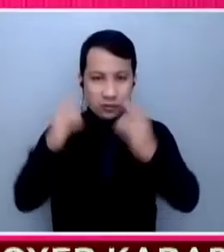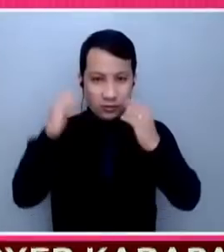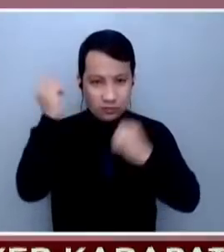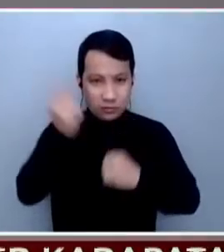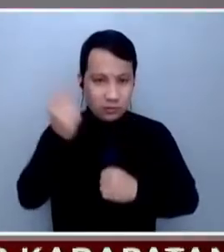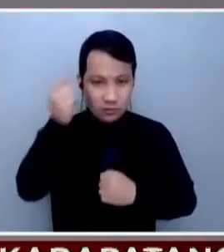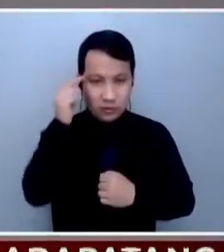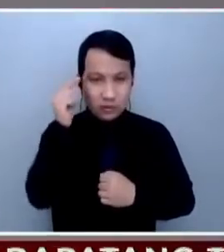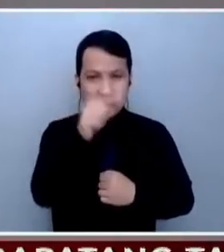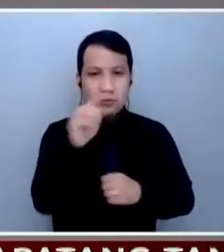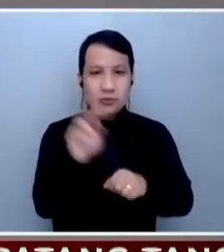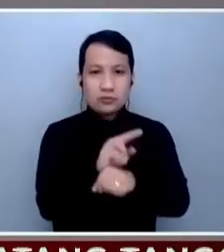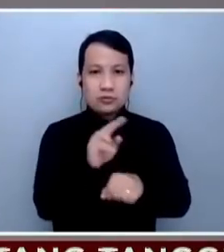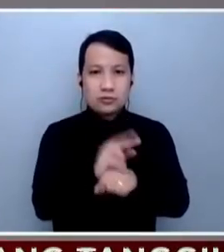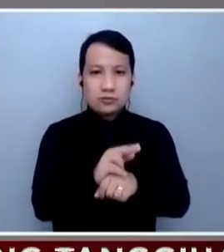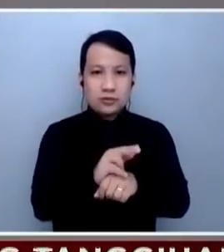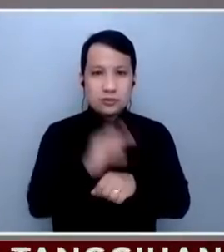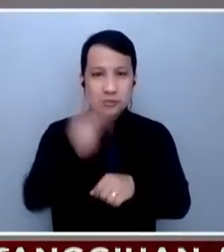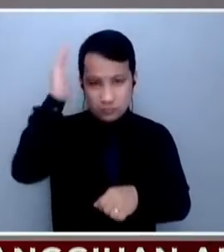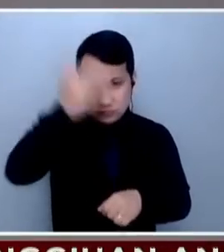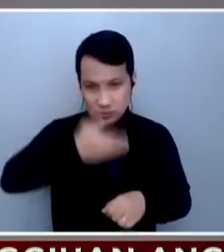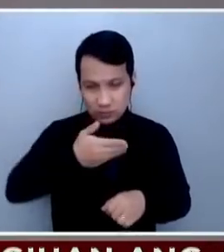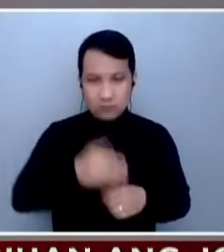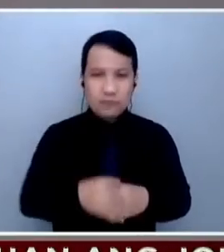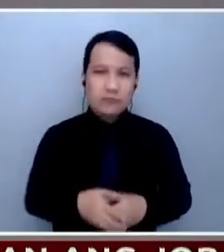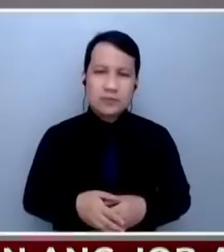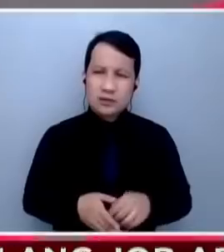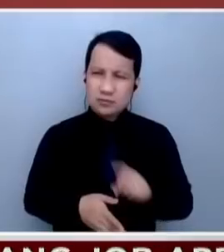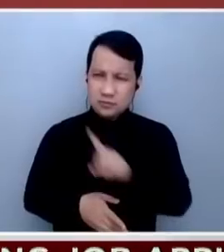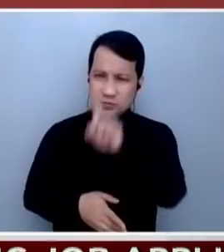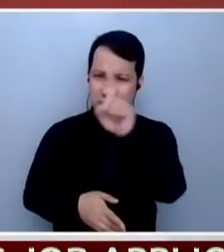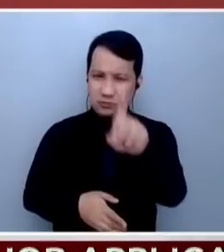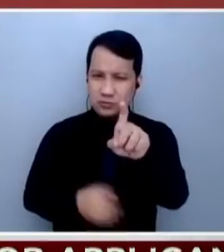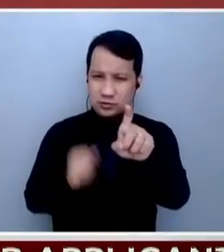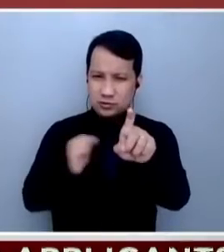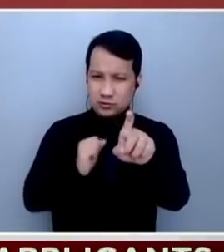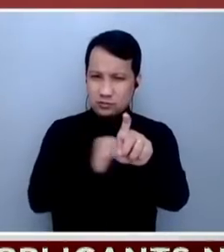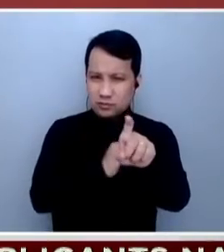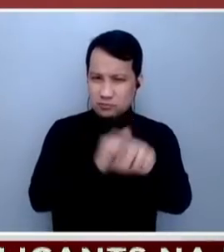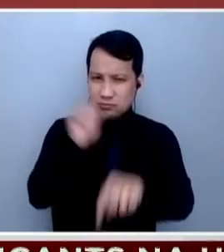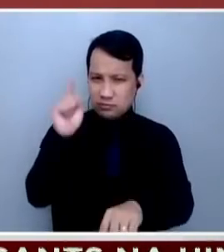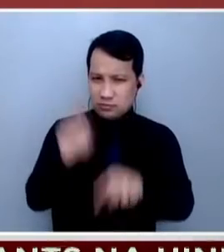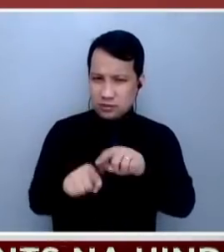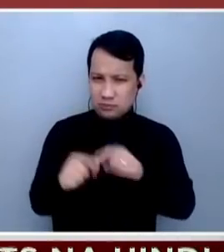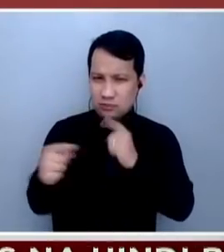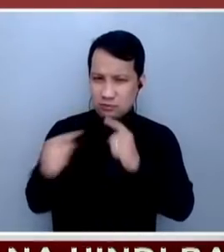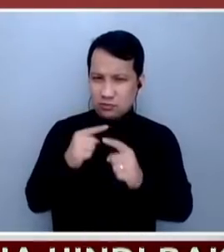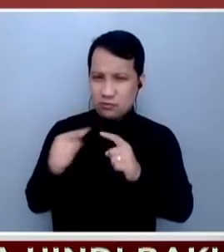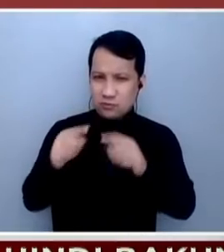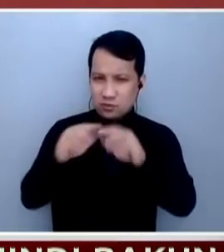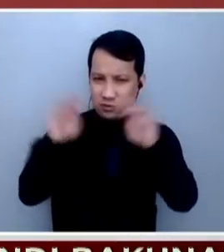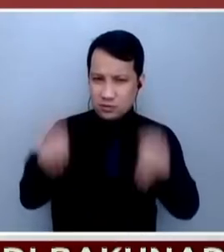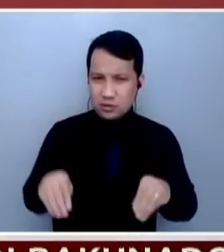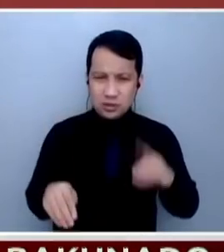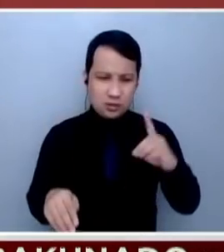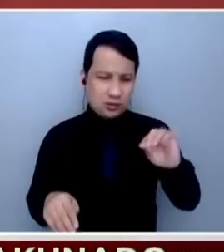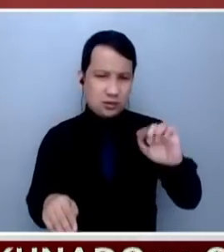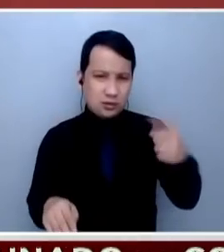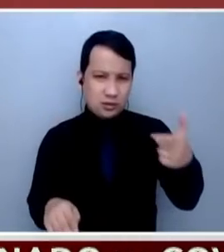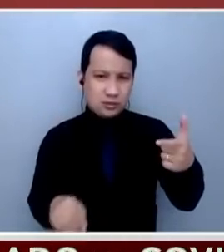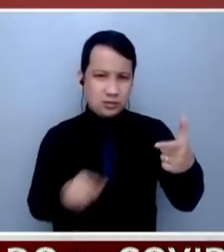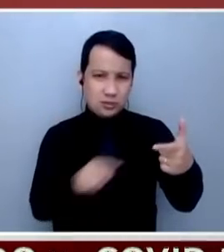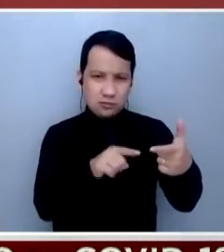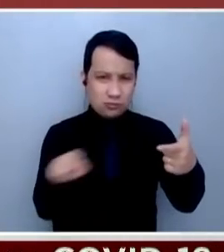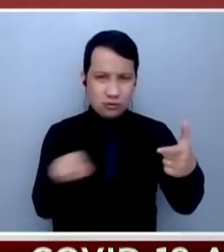tungkol sa paggamit ng face shield. Tanong ng senador, hindi ba nag-uusap ang Malacañang at DILG at alin sa kanila